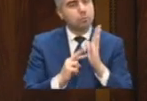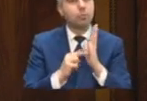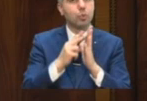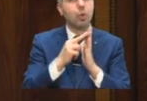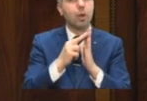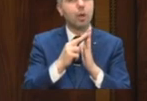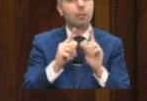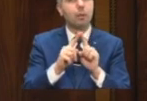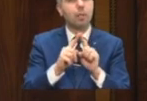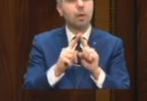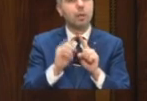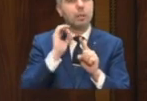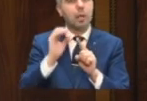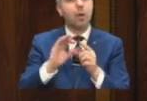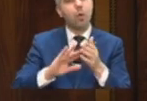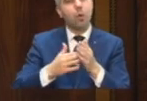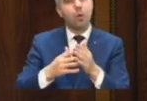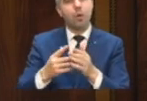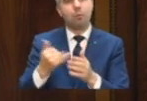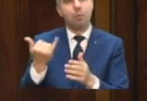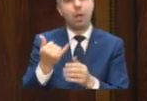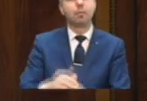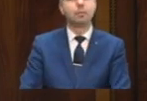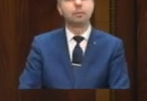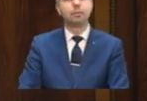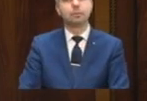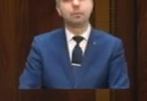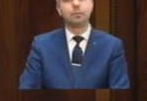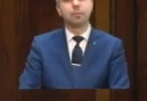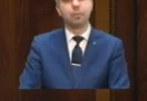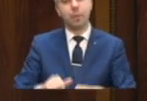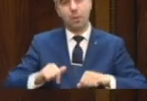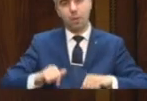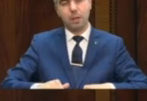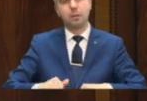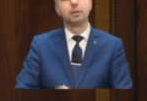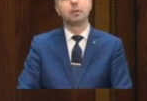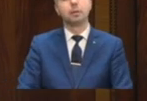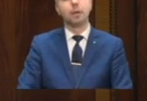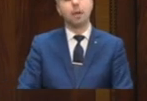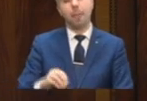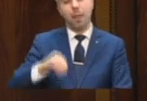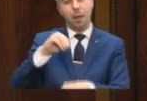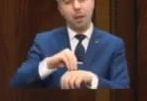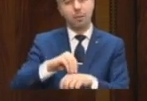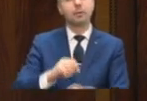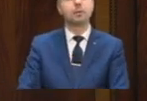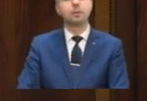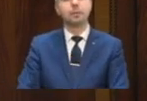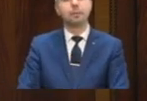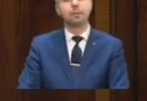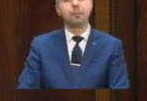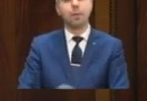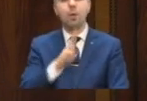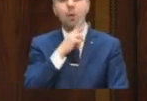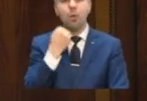في القطاع المنظم والمهيكل. السيد الوزير غادي نتكلموا على أمر آخر، وهي أنه